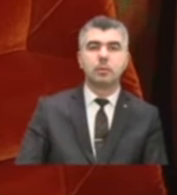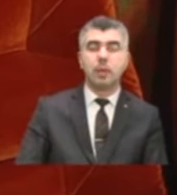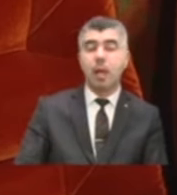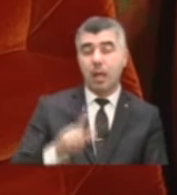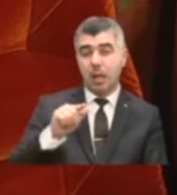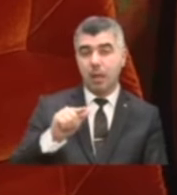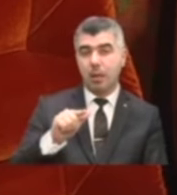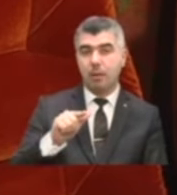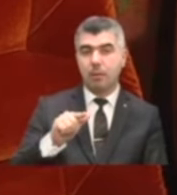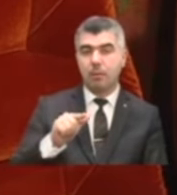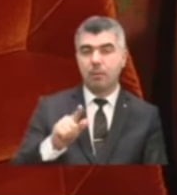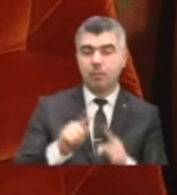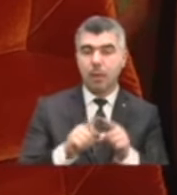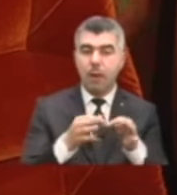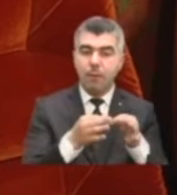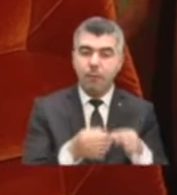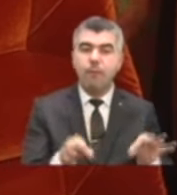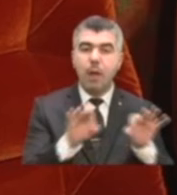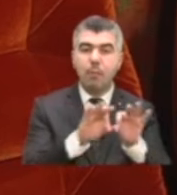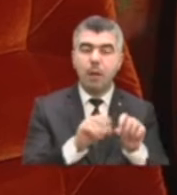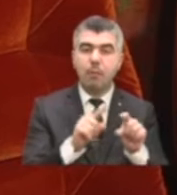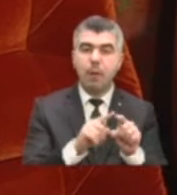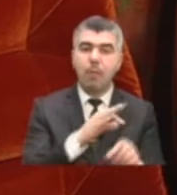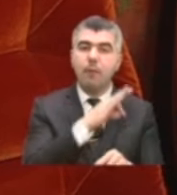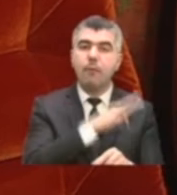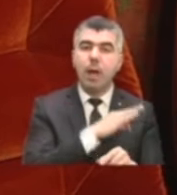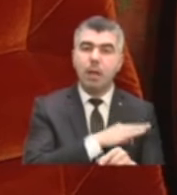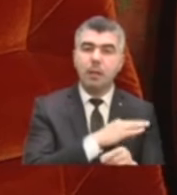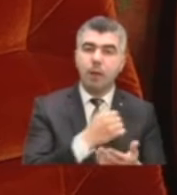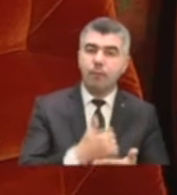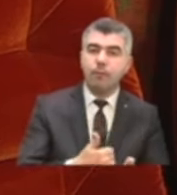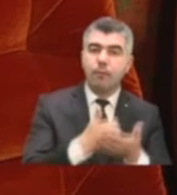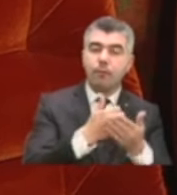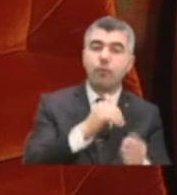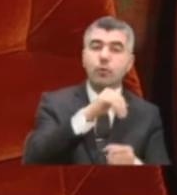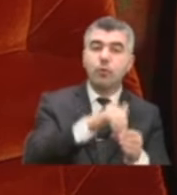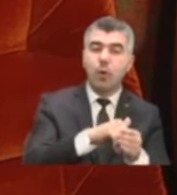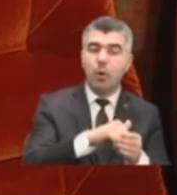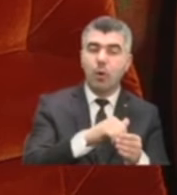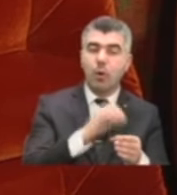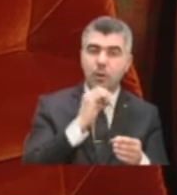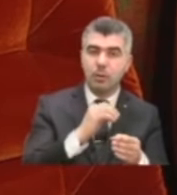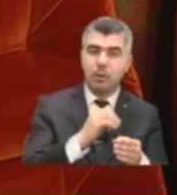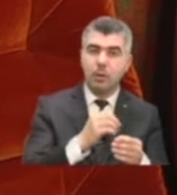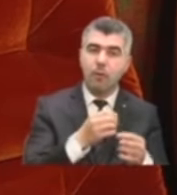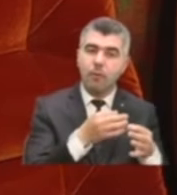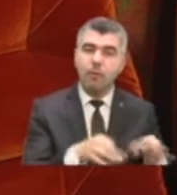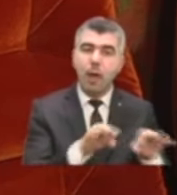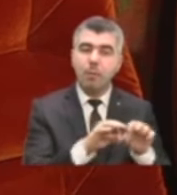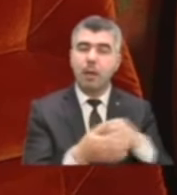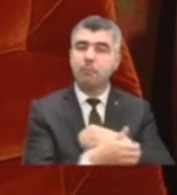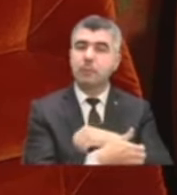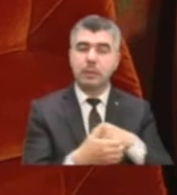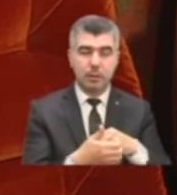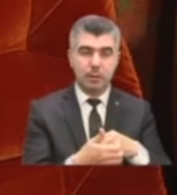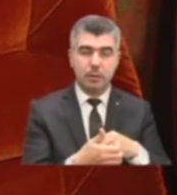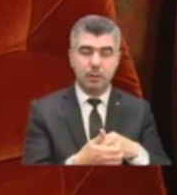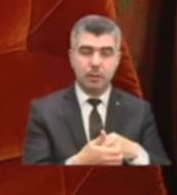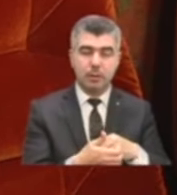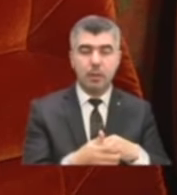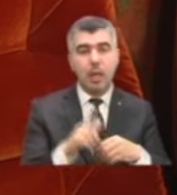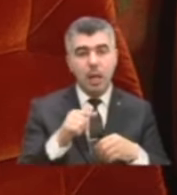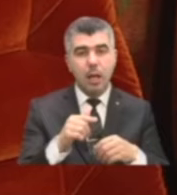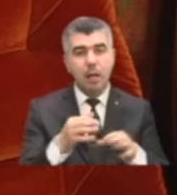لأن الأسر دابا اللي كتستفد من صندوق دعم الحماية الاجتماعية والتماسك الاجتماعي هي أسر في وضعية هشاشة، وكاينة أسر